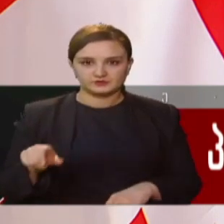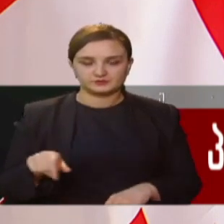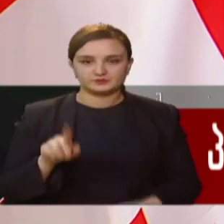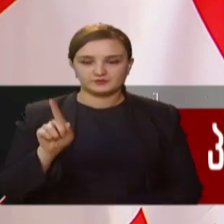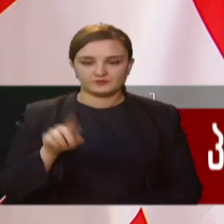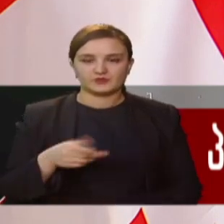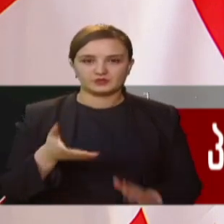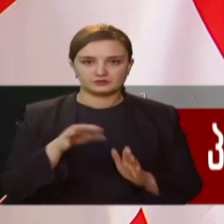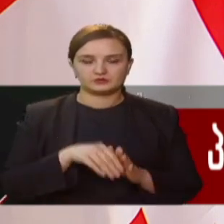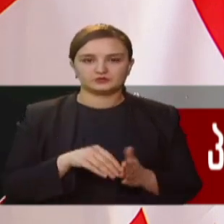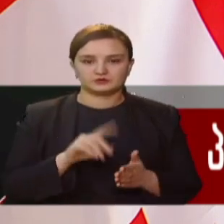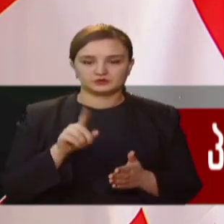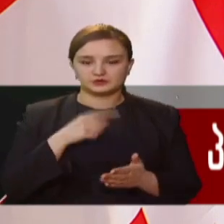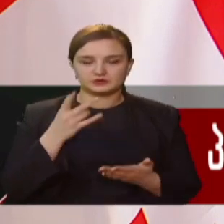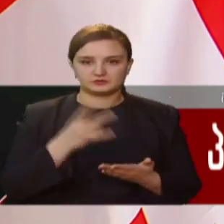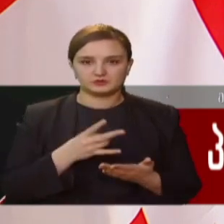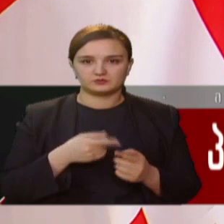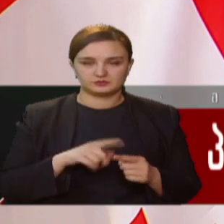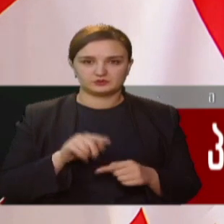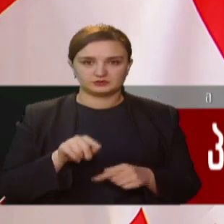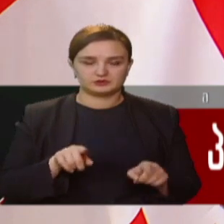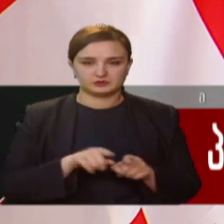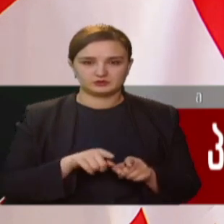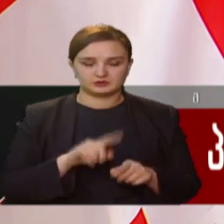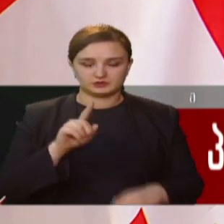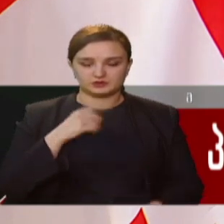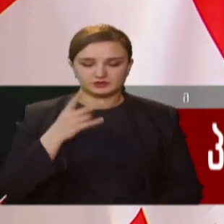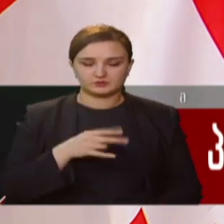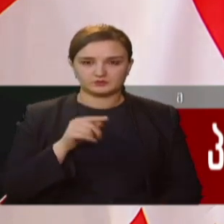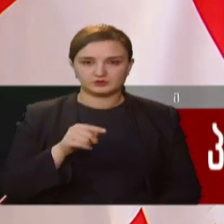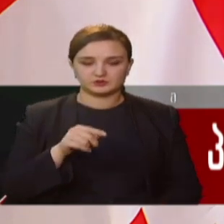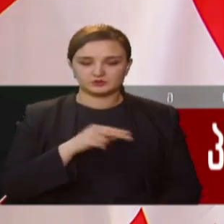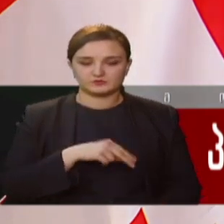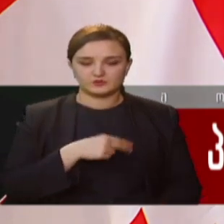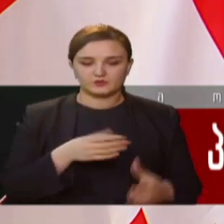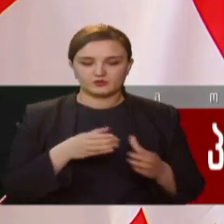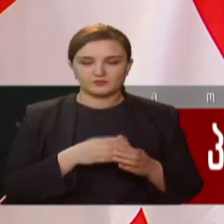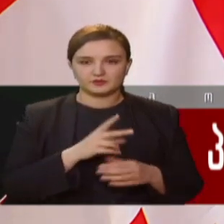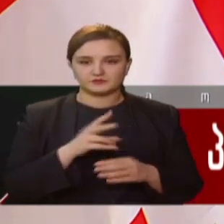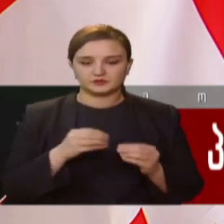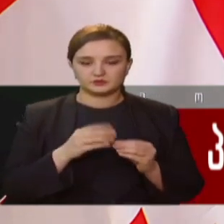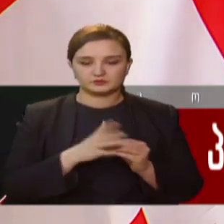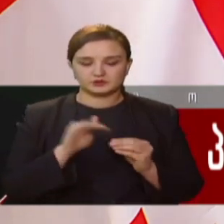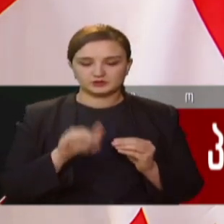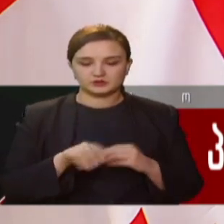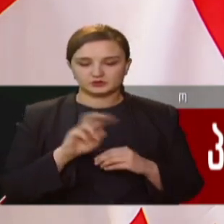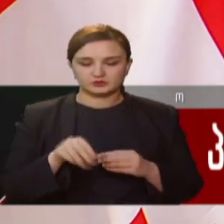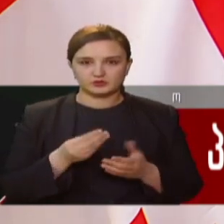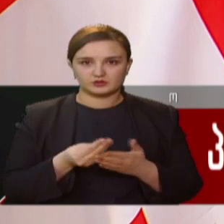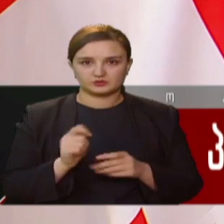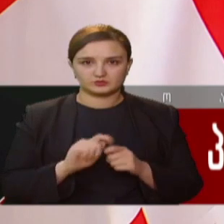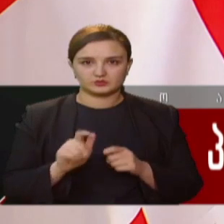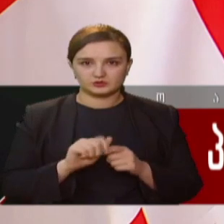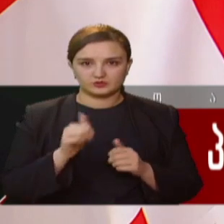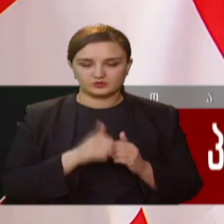მათ შორის, რა თქმა უნდა, ეს ბატონიც და, რა თქმა უნდა, ის ლობისტური კომპანია, რომელსაც $15,000 უხდიან